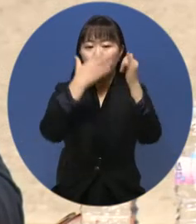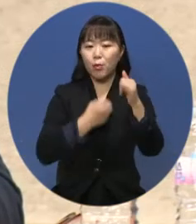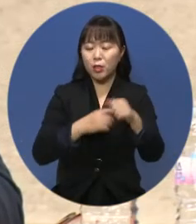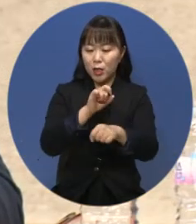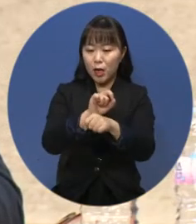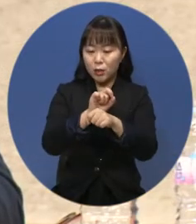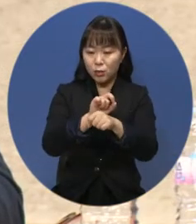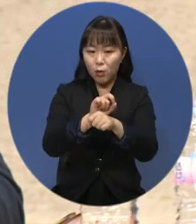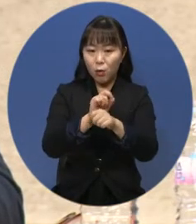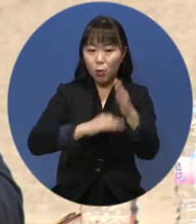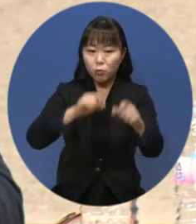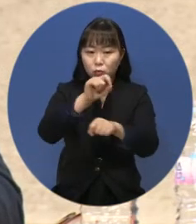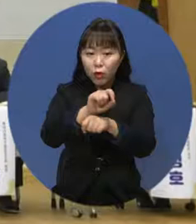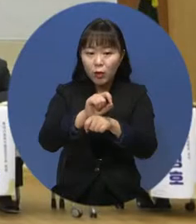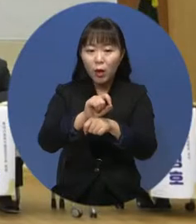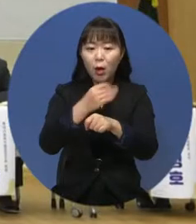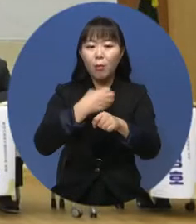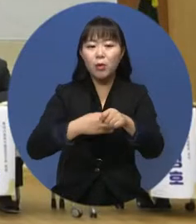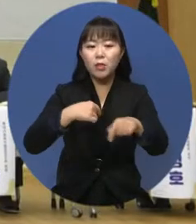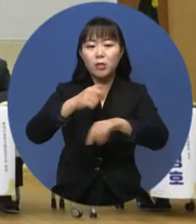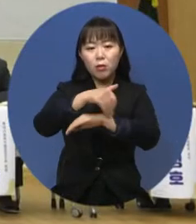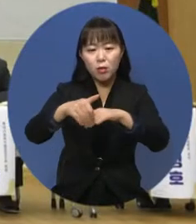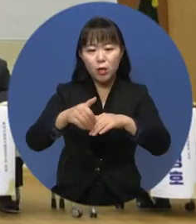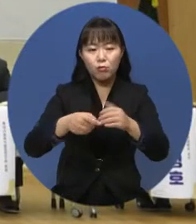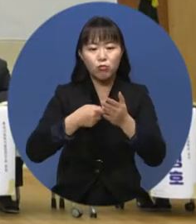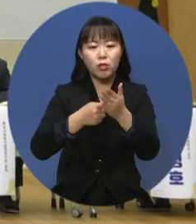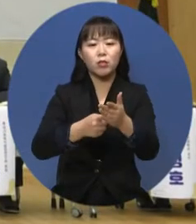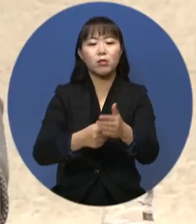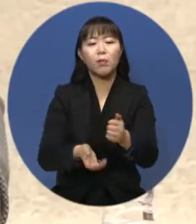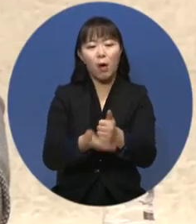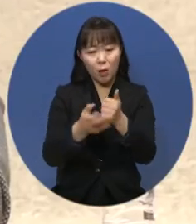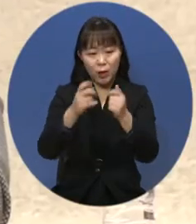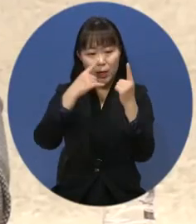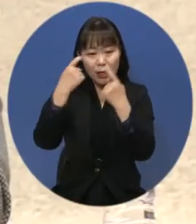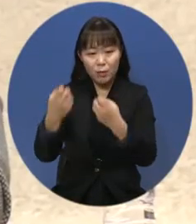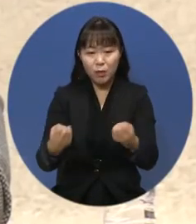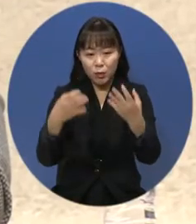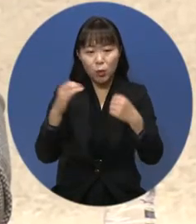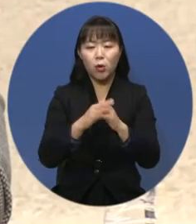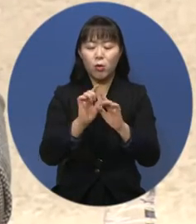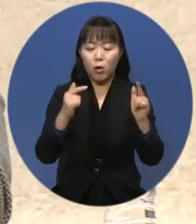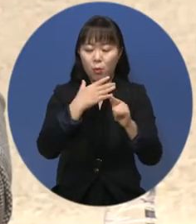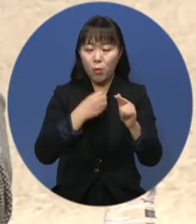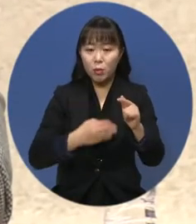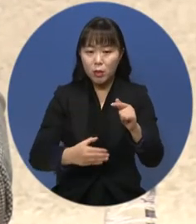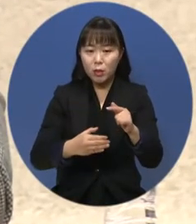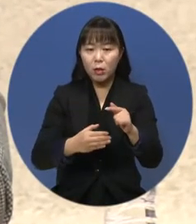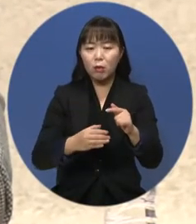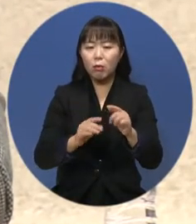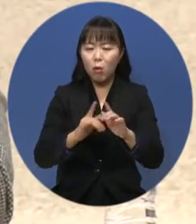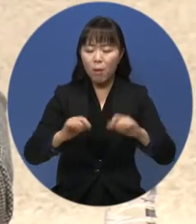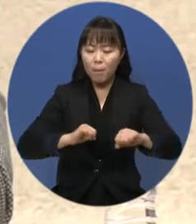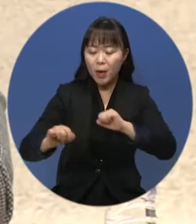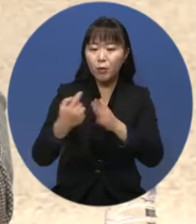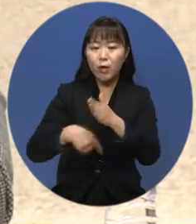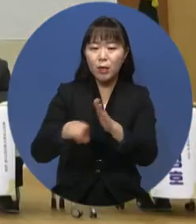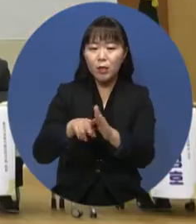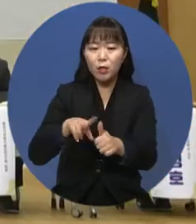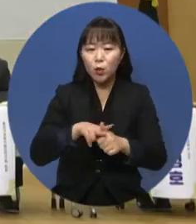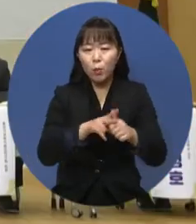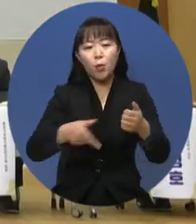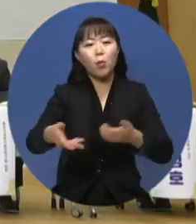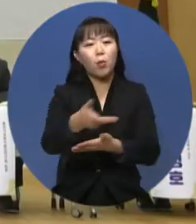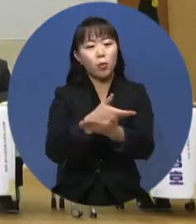공무원의 복지 정책 추진을 격려하는 기념식과 다양한 복지 수요에 대응하기 위한 정보 공유의